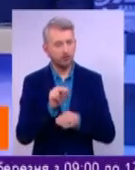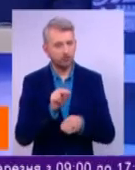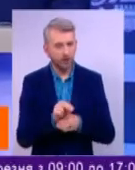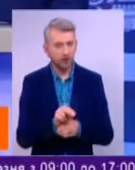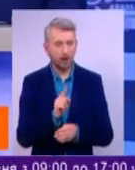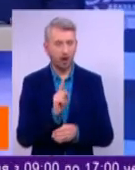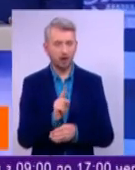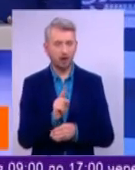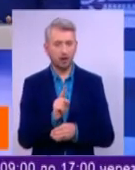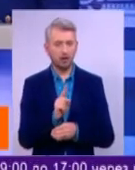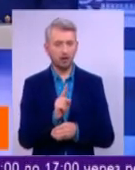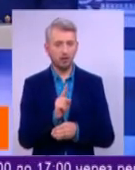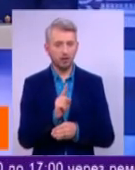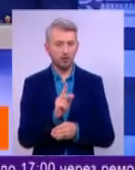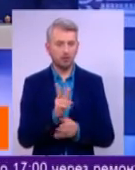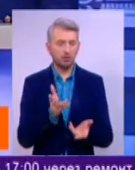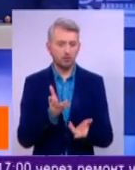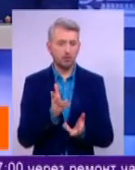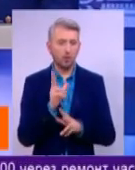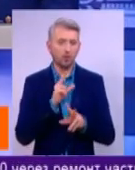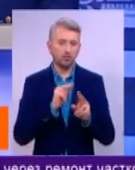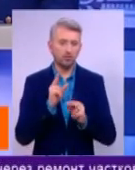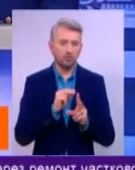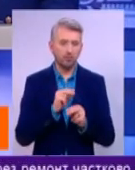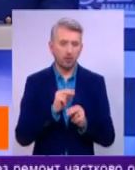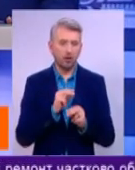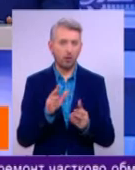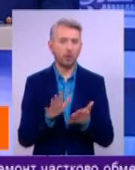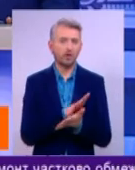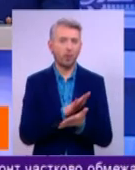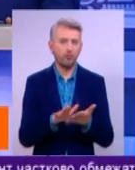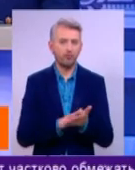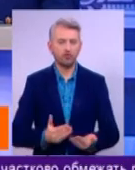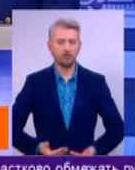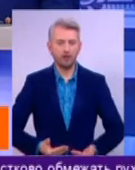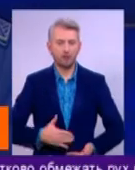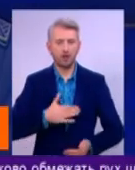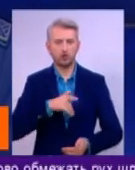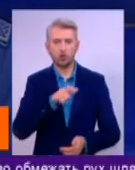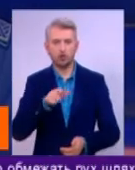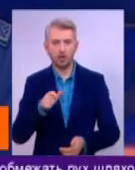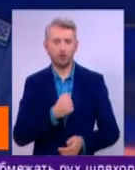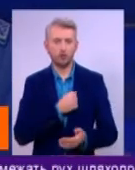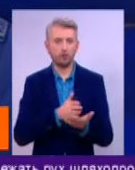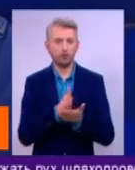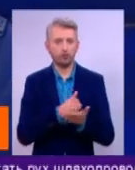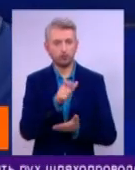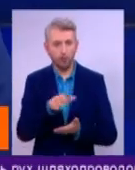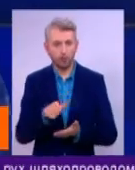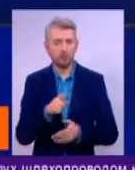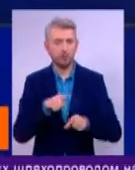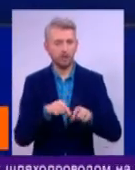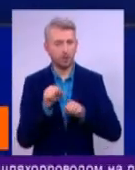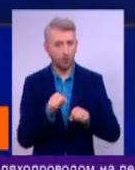Але розраховуємося, на жаль, з життями наших громадян, військовослужбовців, наших патріотів, в першу